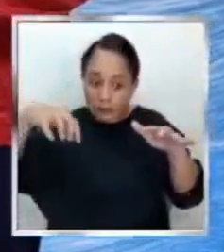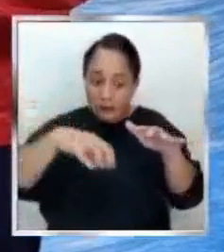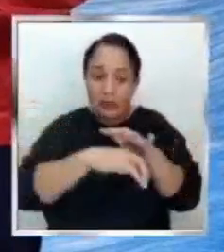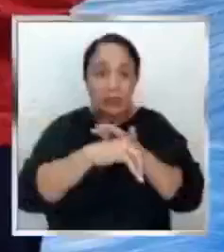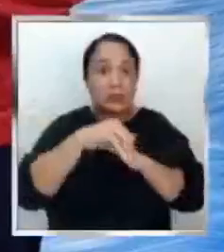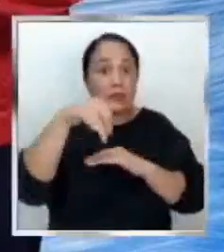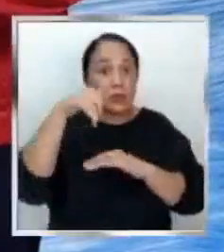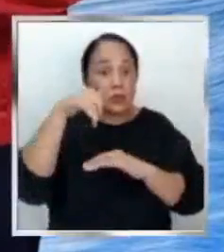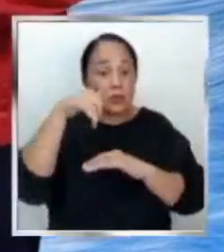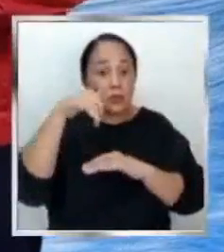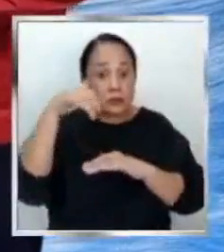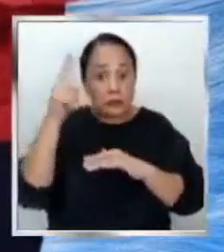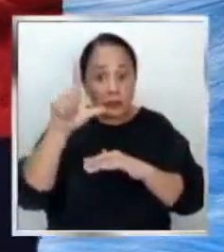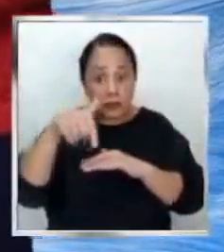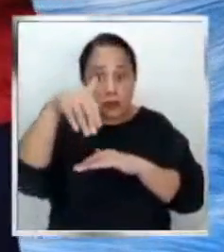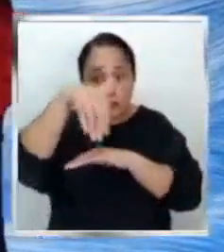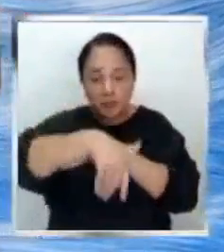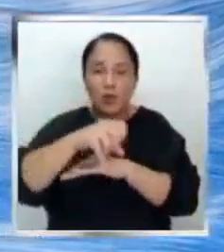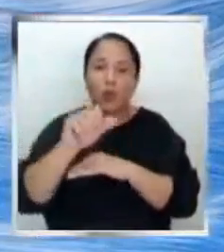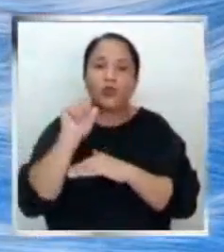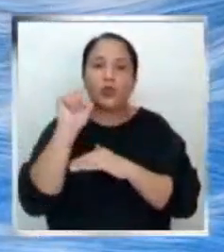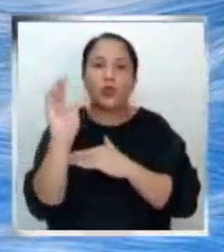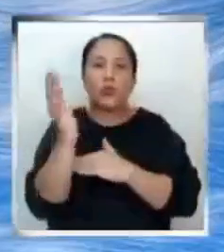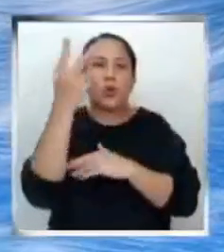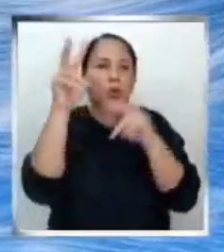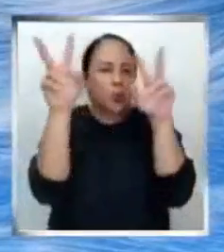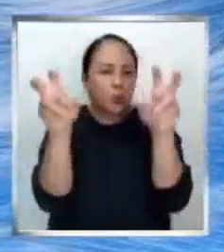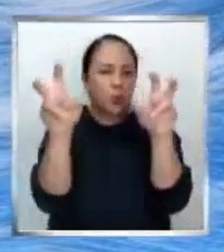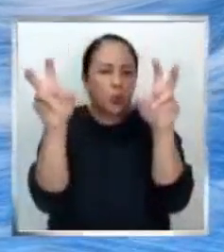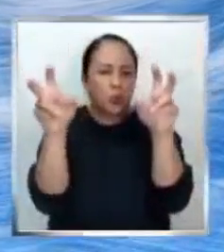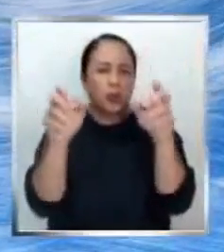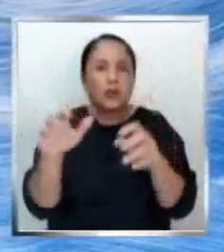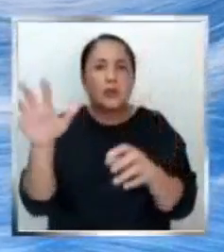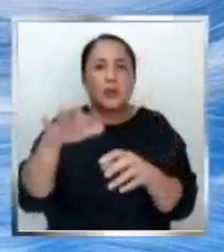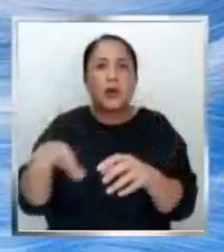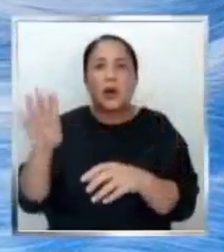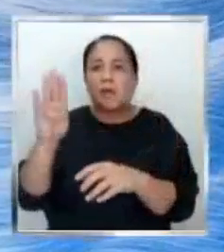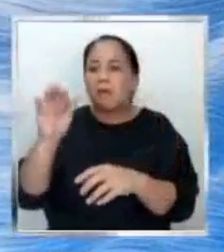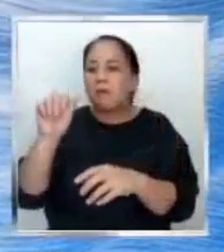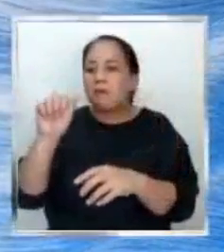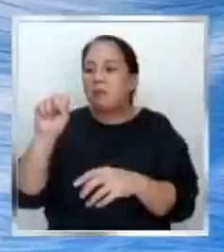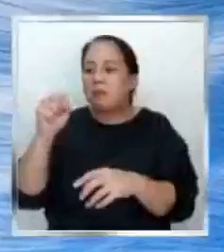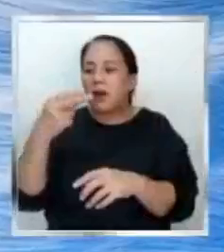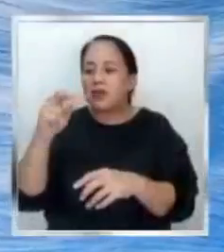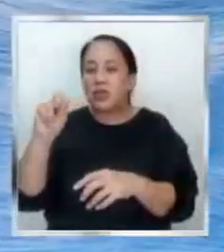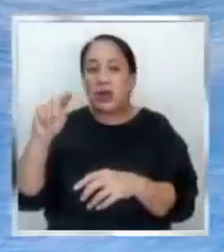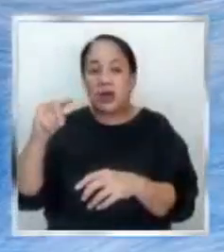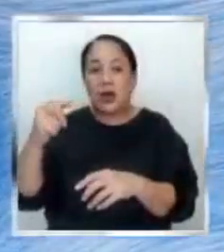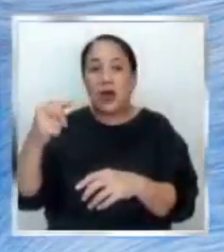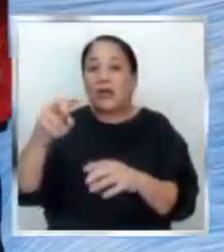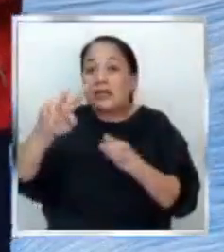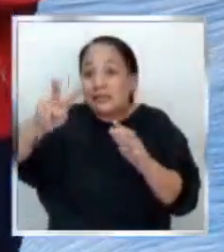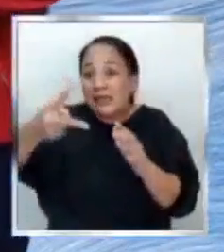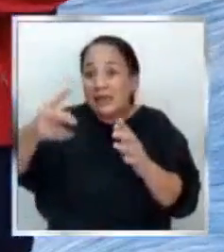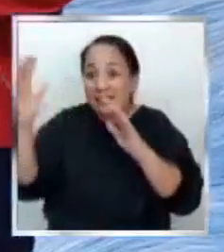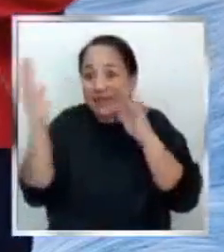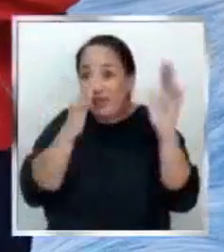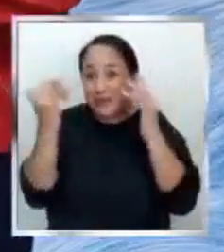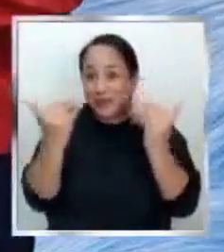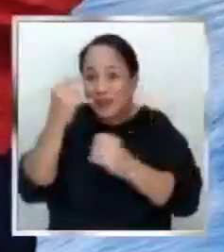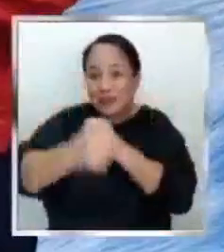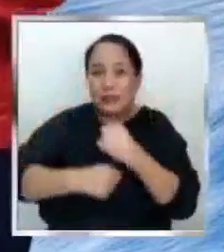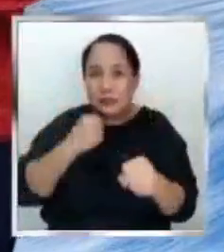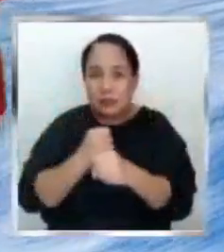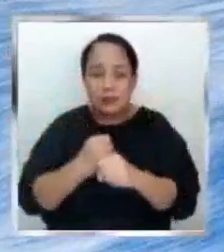ng madaling araw, at tatawagin ito sa local name na Basyang, pangalawang bagyo ngayong taon. Magkakaroon pa rin ng interaksyon yung dalawang